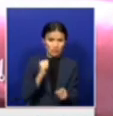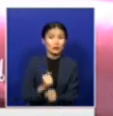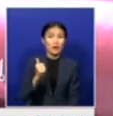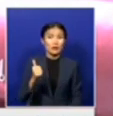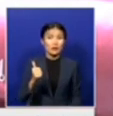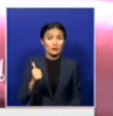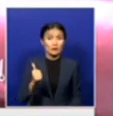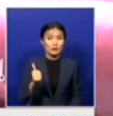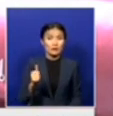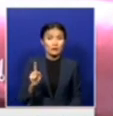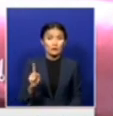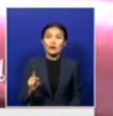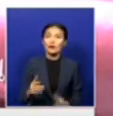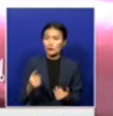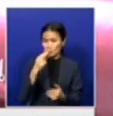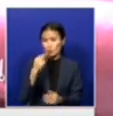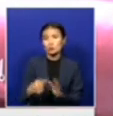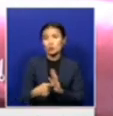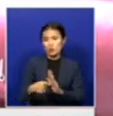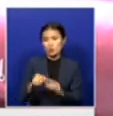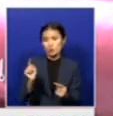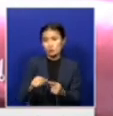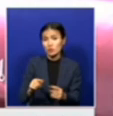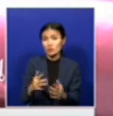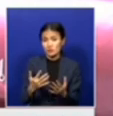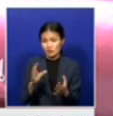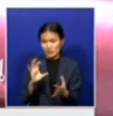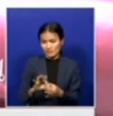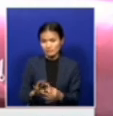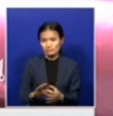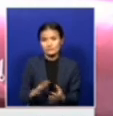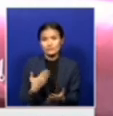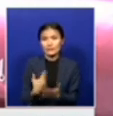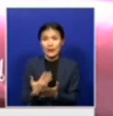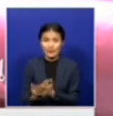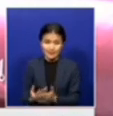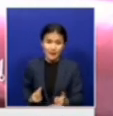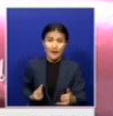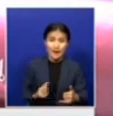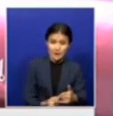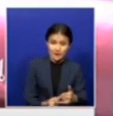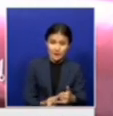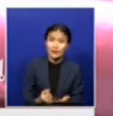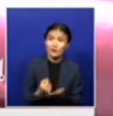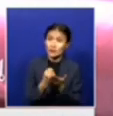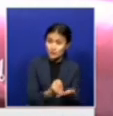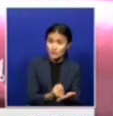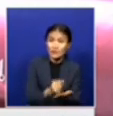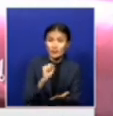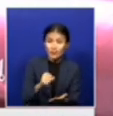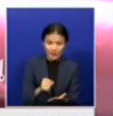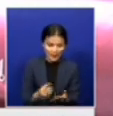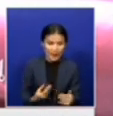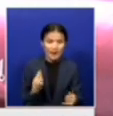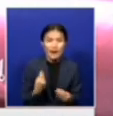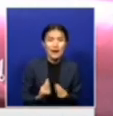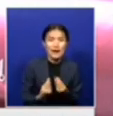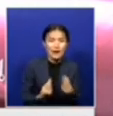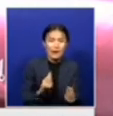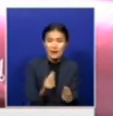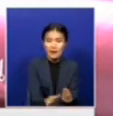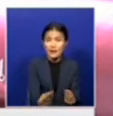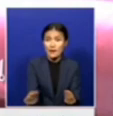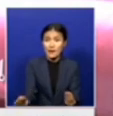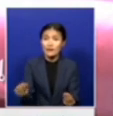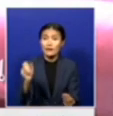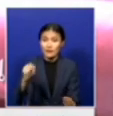ยาหัวใจสำคัญของการเยียวยานะครับก็คือการเยียวยาต้องทั่วถึงต้องรวดเร็วเพียงพอต่อการด